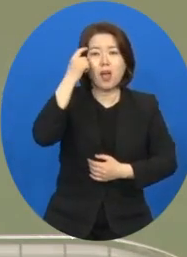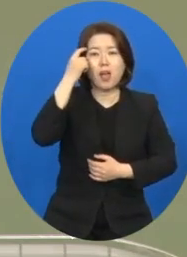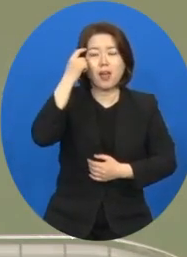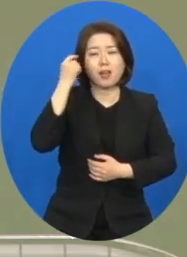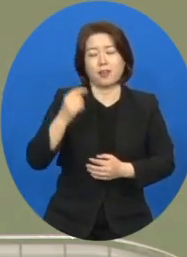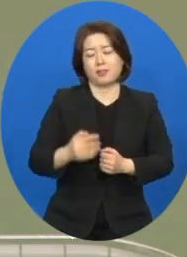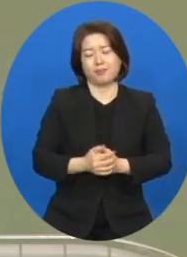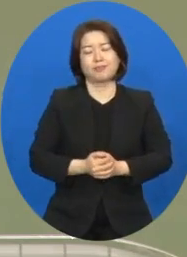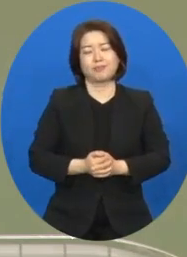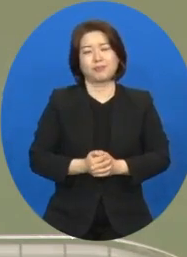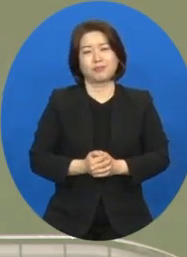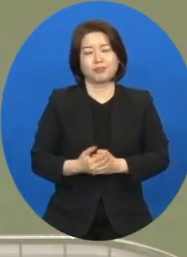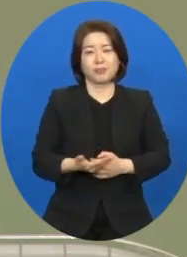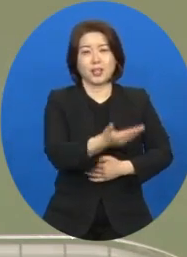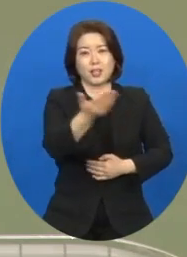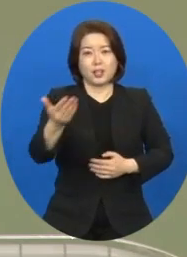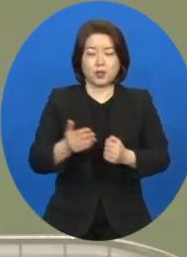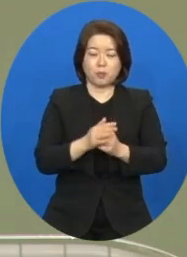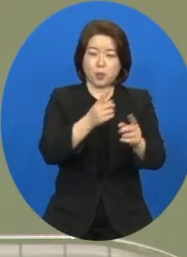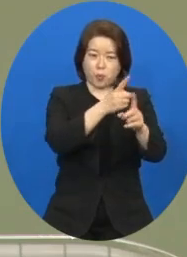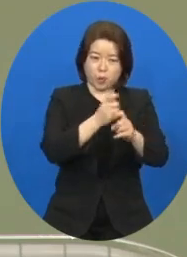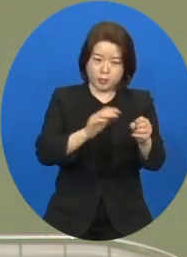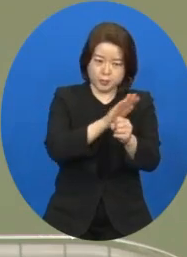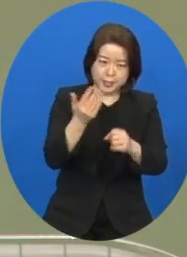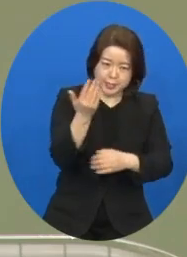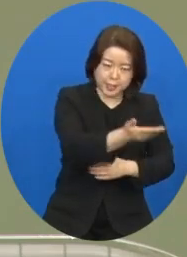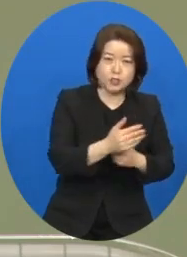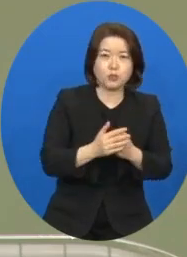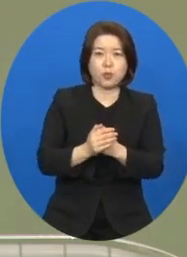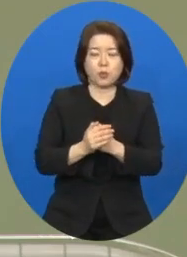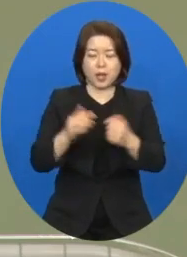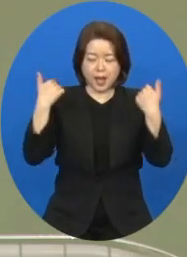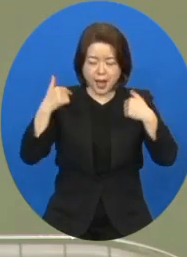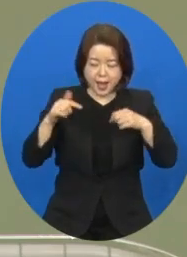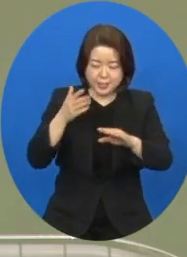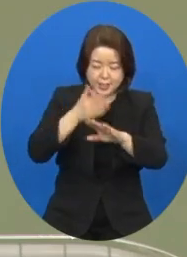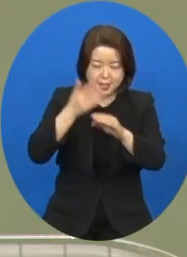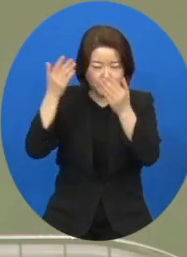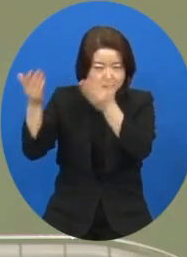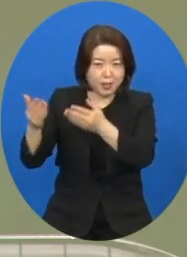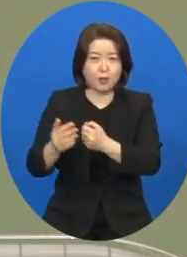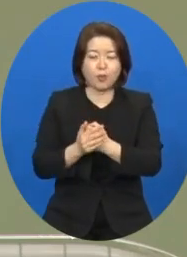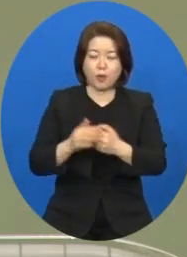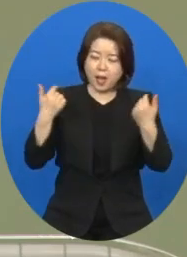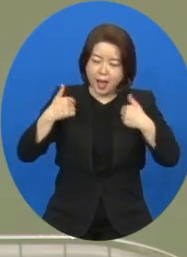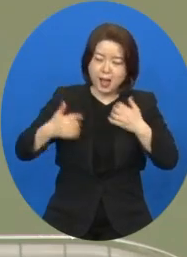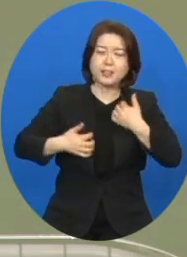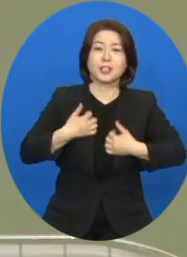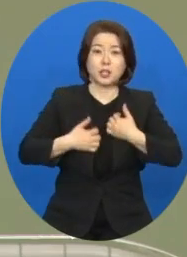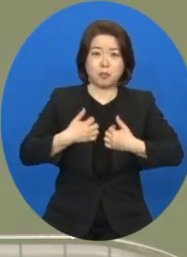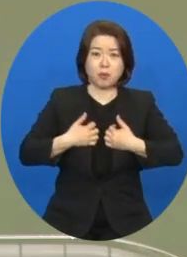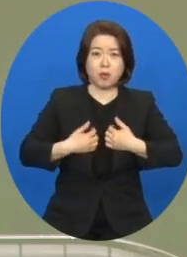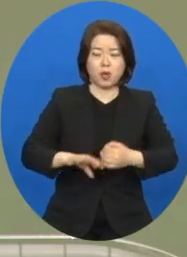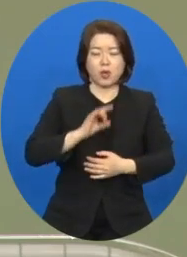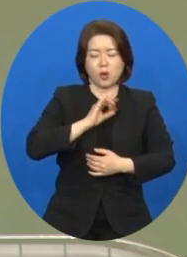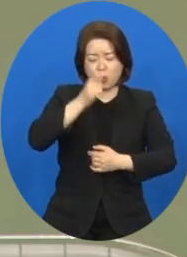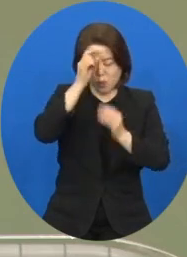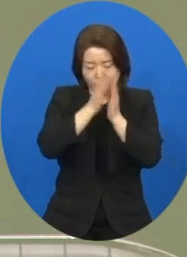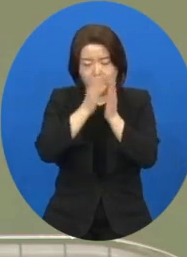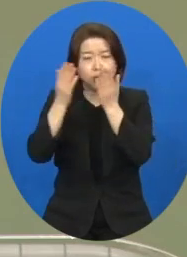여러분, 원수도 사랑하고 범사에 감사하고 항상 기뻐하고 오직